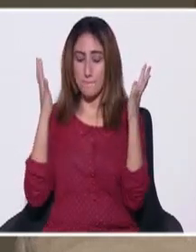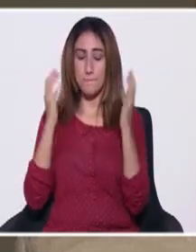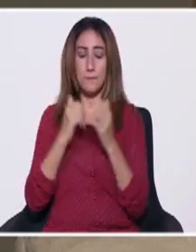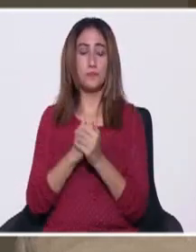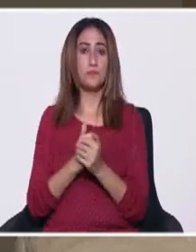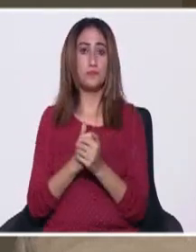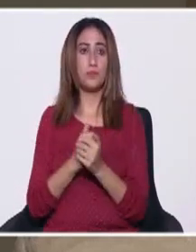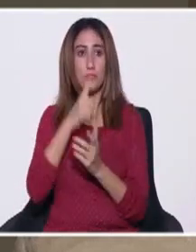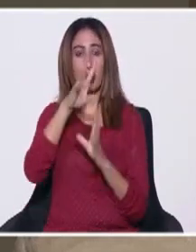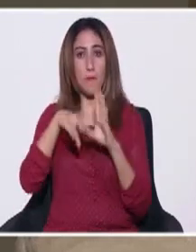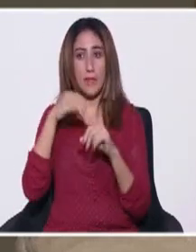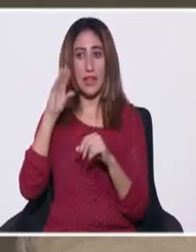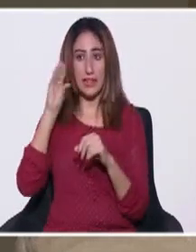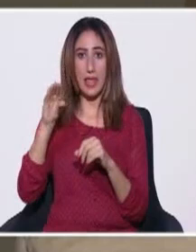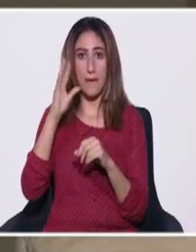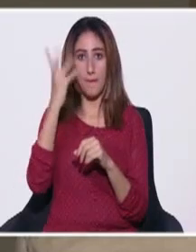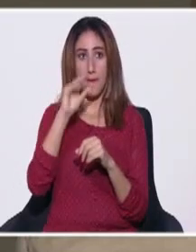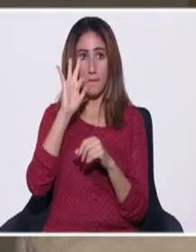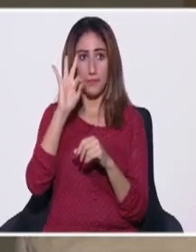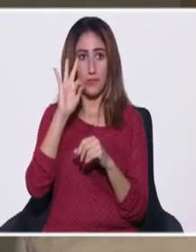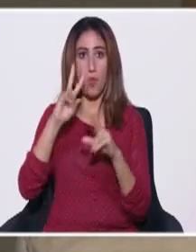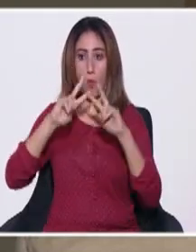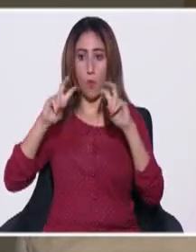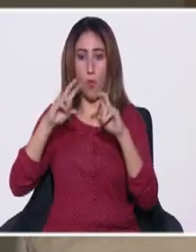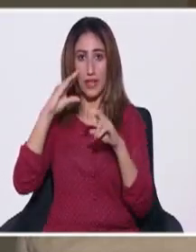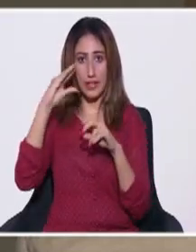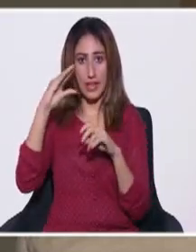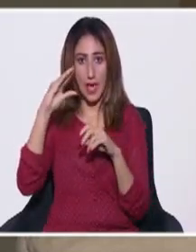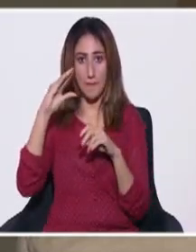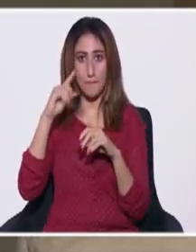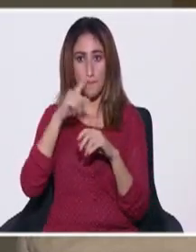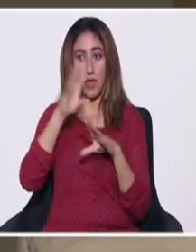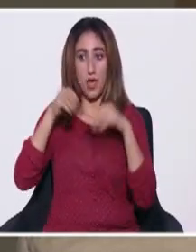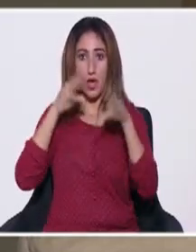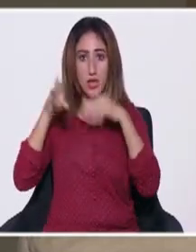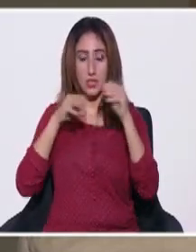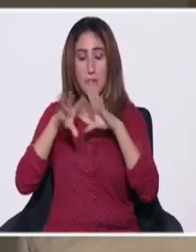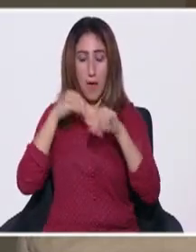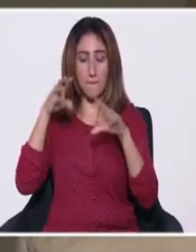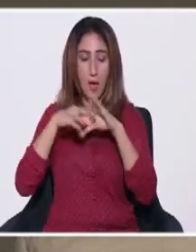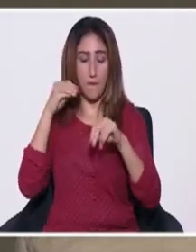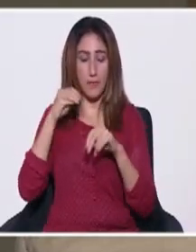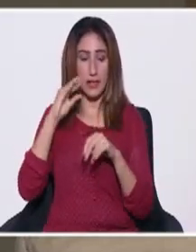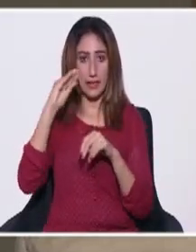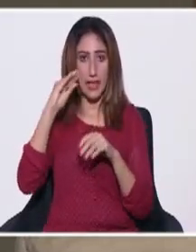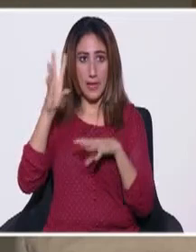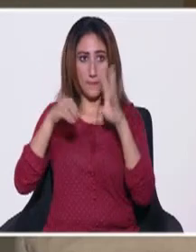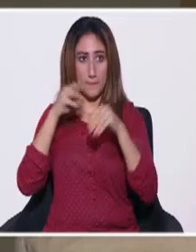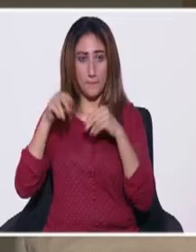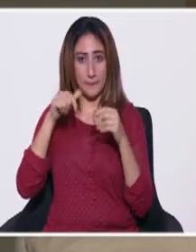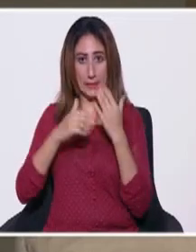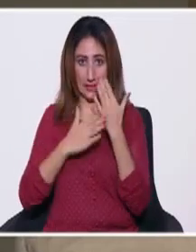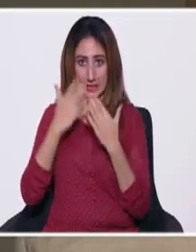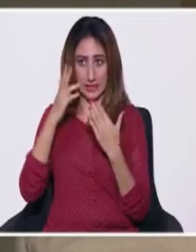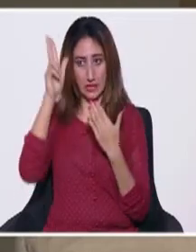اللي انا عملتها، بالاضافه الراي اللي بحطه في الكتاب. وفي مجموعة قصصية لأول مرة بقى، دي ده خبر جديد خالص، يعني